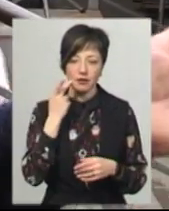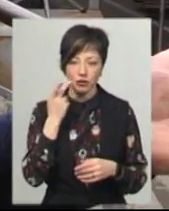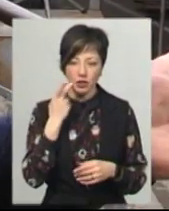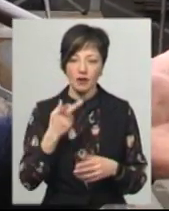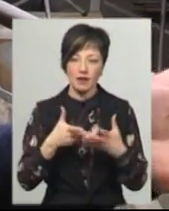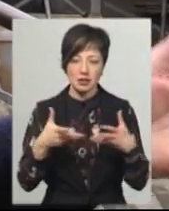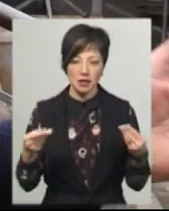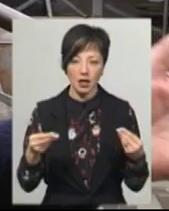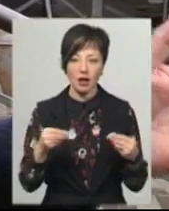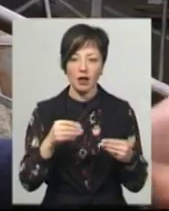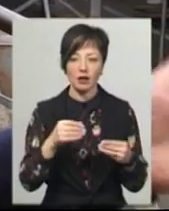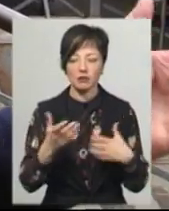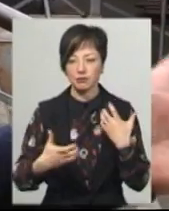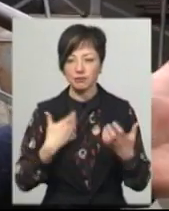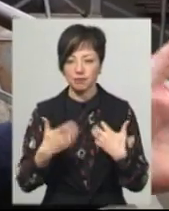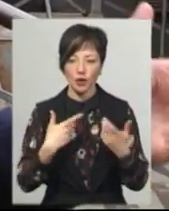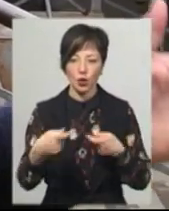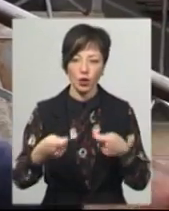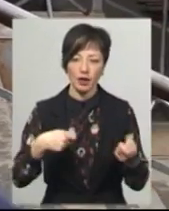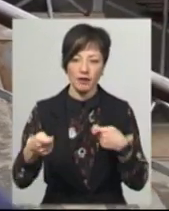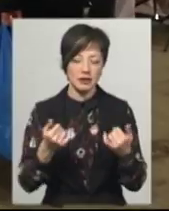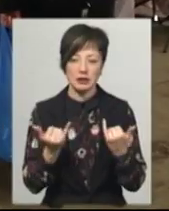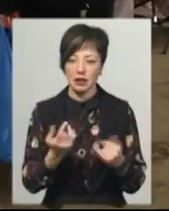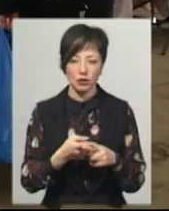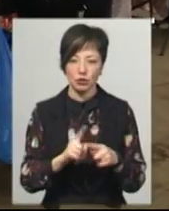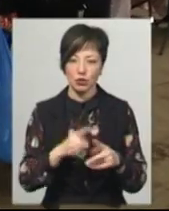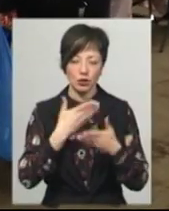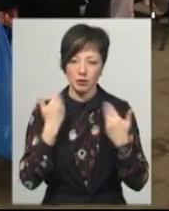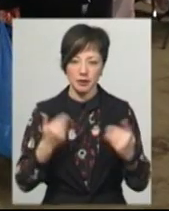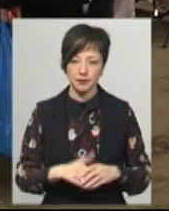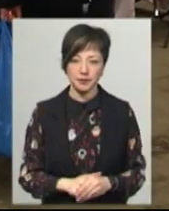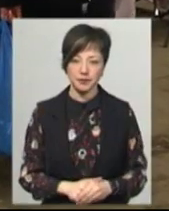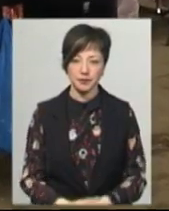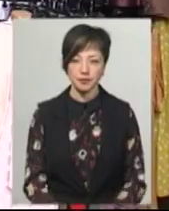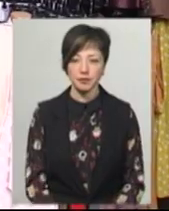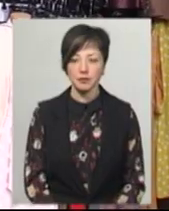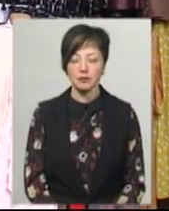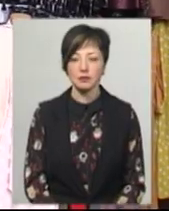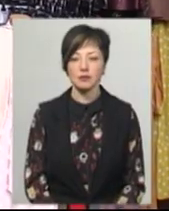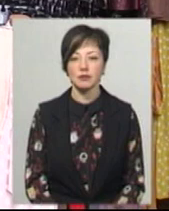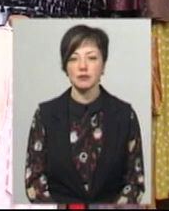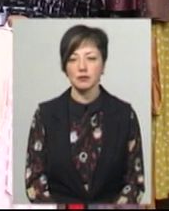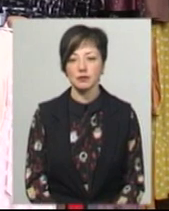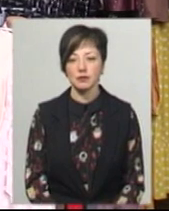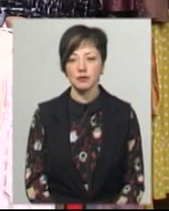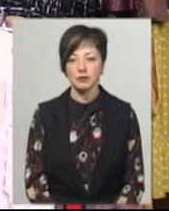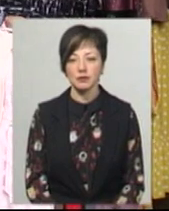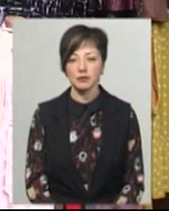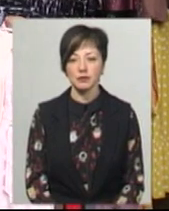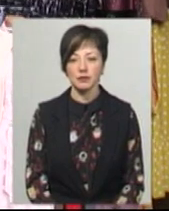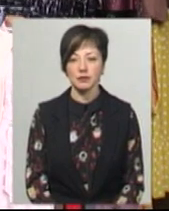вже весна і дуже жвава торгівля. Зараз цього немає. Леся Боровець, Дем'ян Цегольник. Новини на Суспільному.